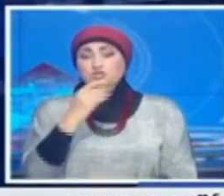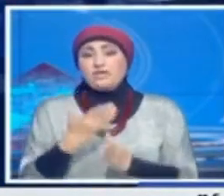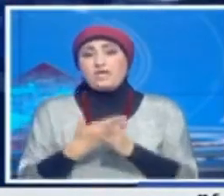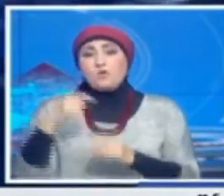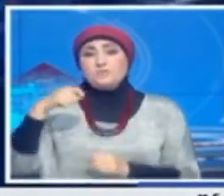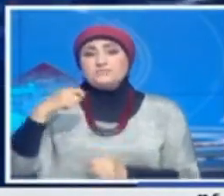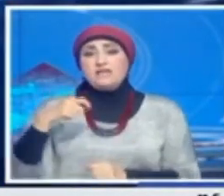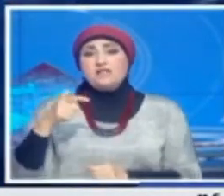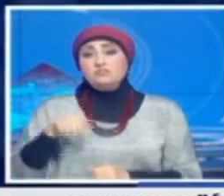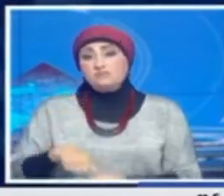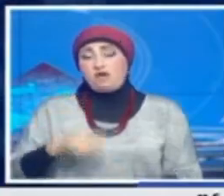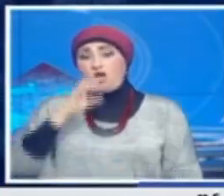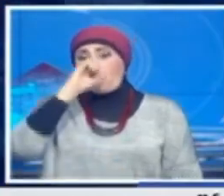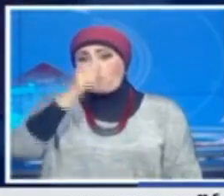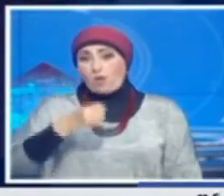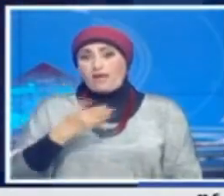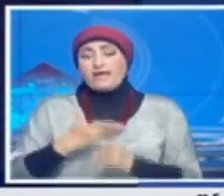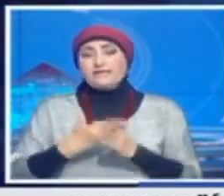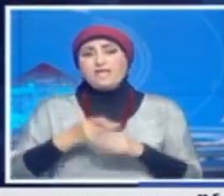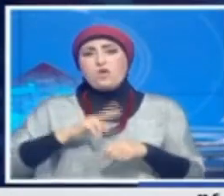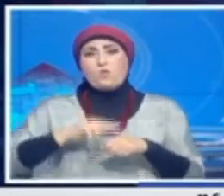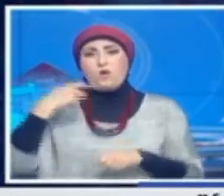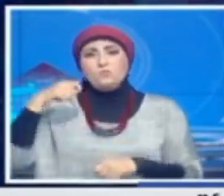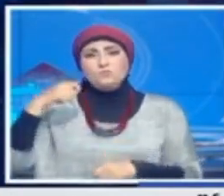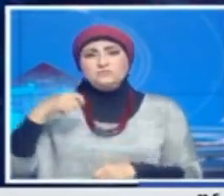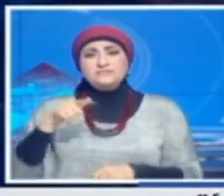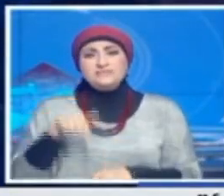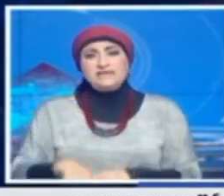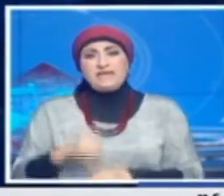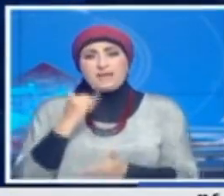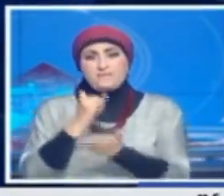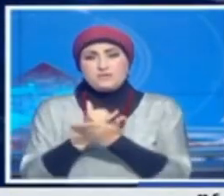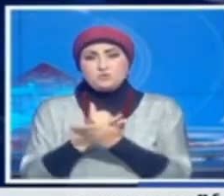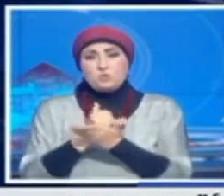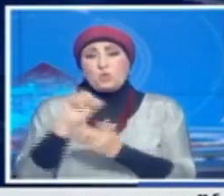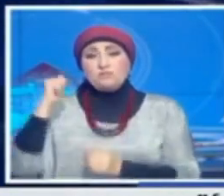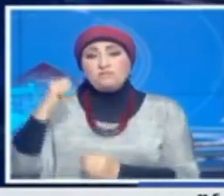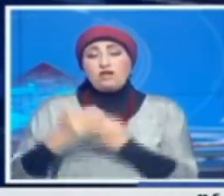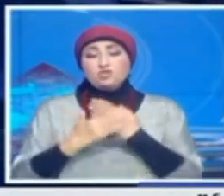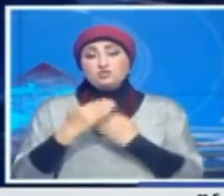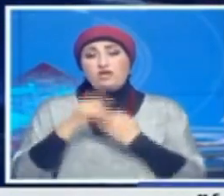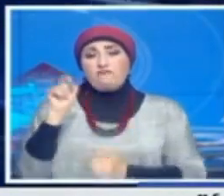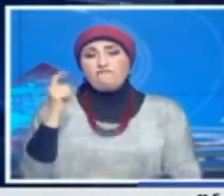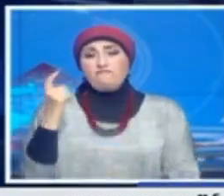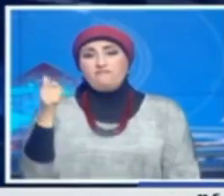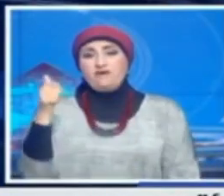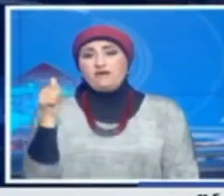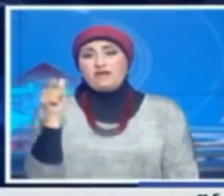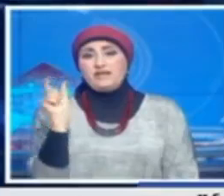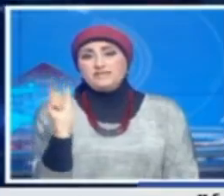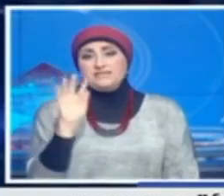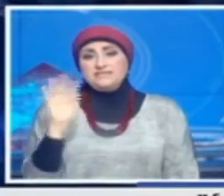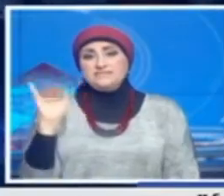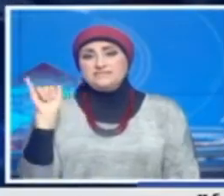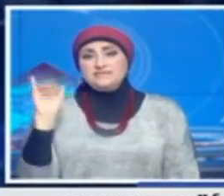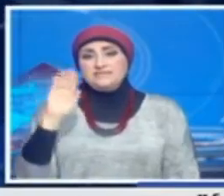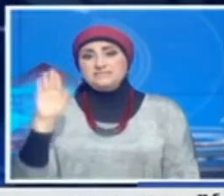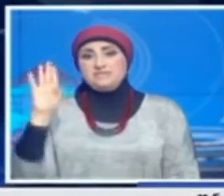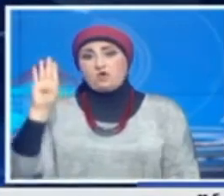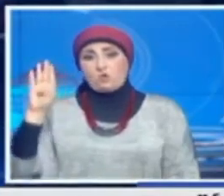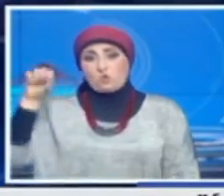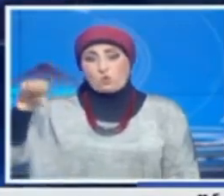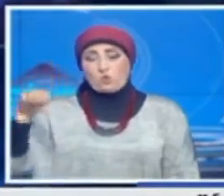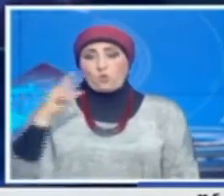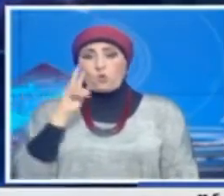البلجيكية ووزير الطاقة البلغاري ومدير الوكالة الدولية للطاقة المتجددة فرانسيسكو لاكميرا، حيث